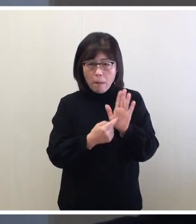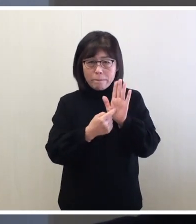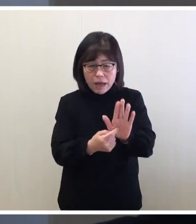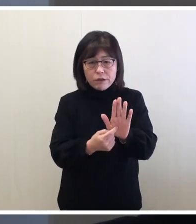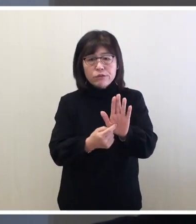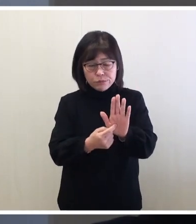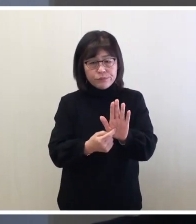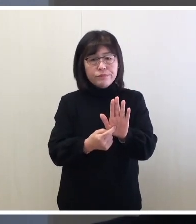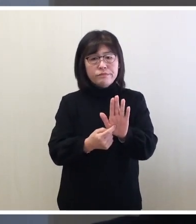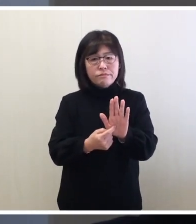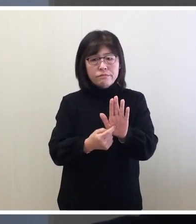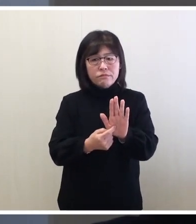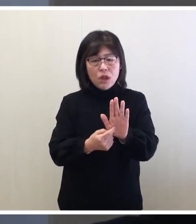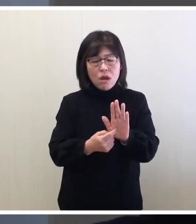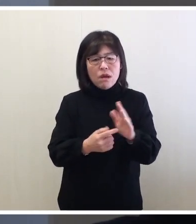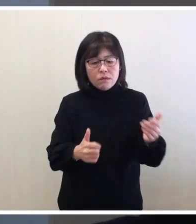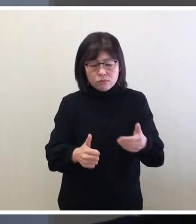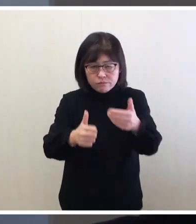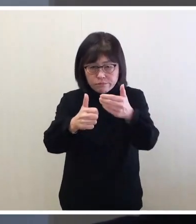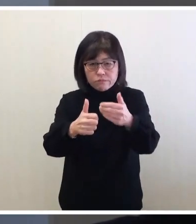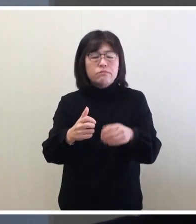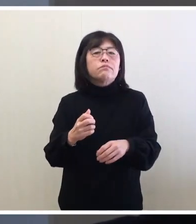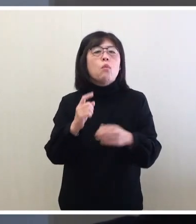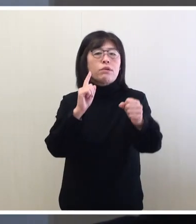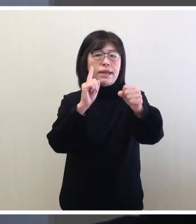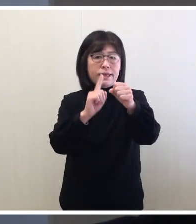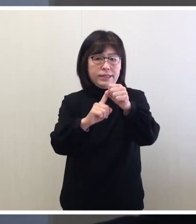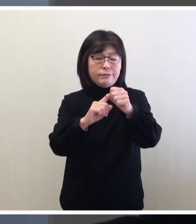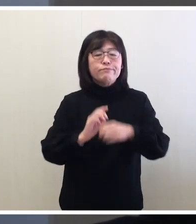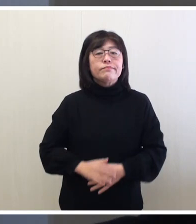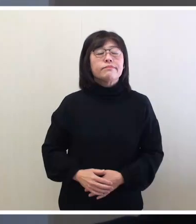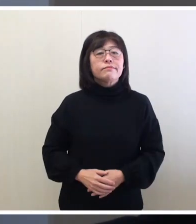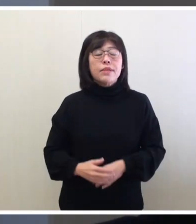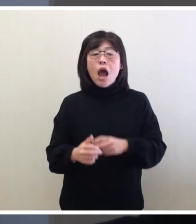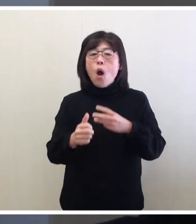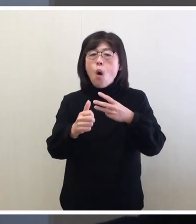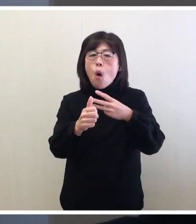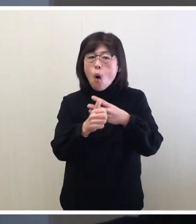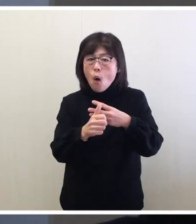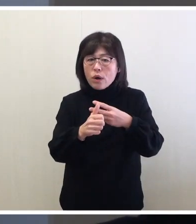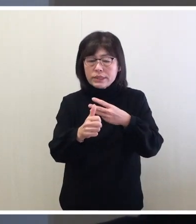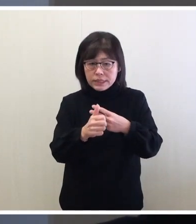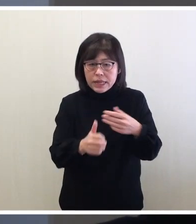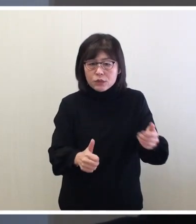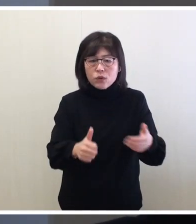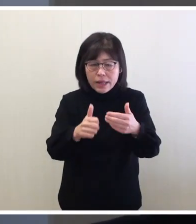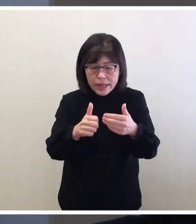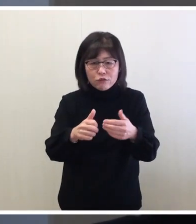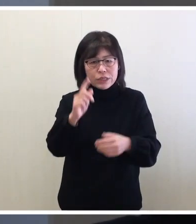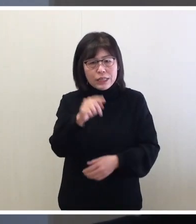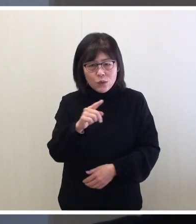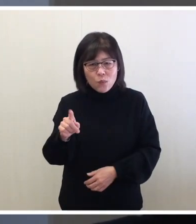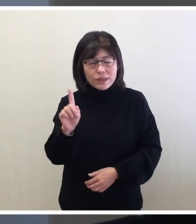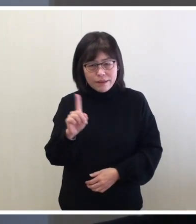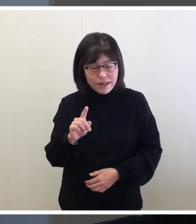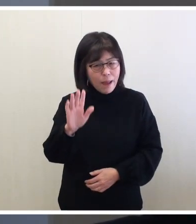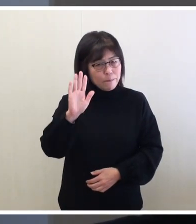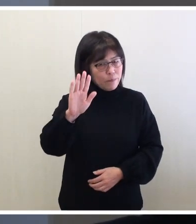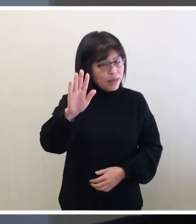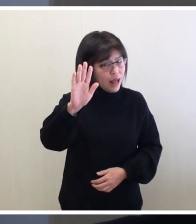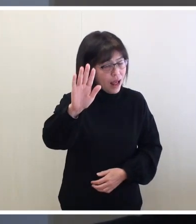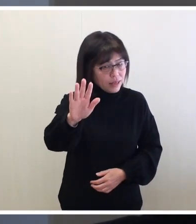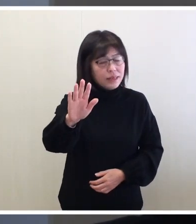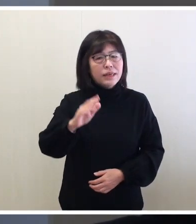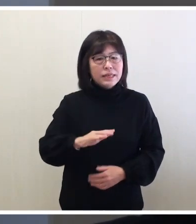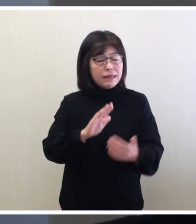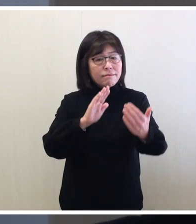成、輩出してまいります。大 王子キャンパスで育成する人材像は未来